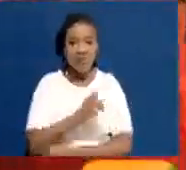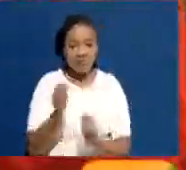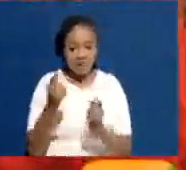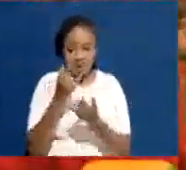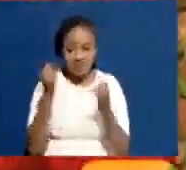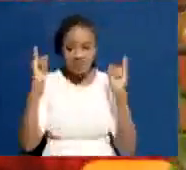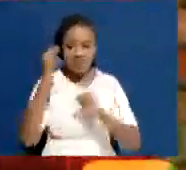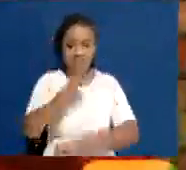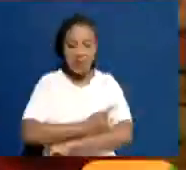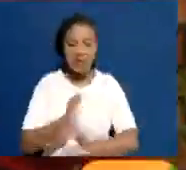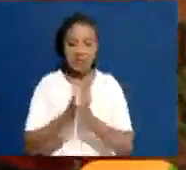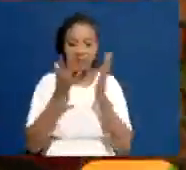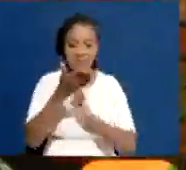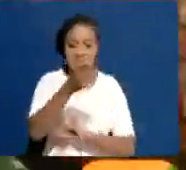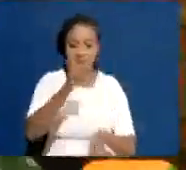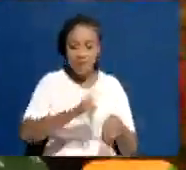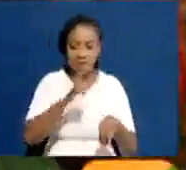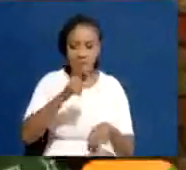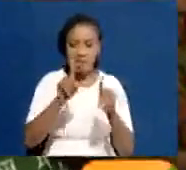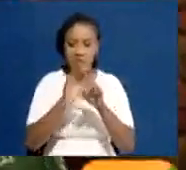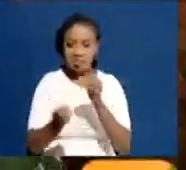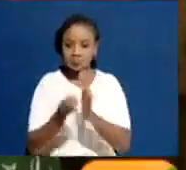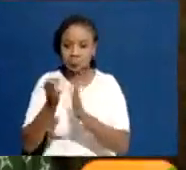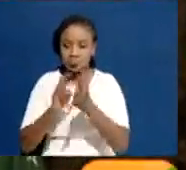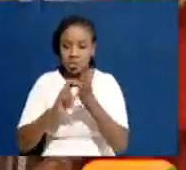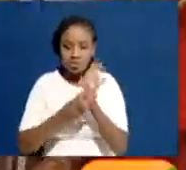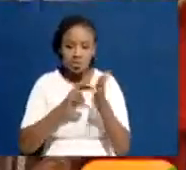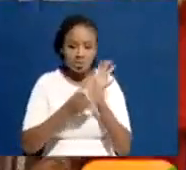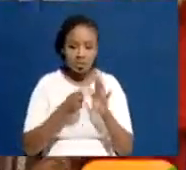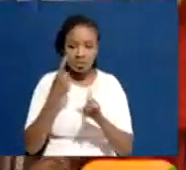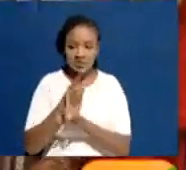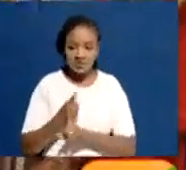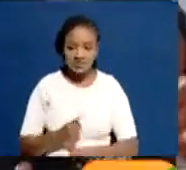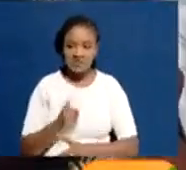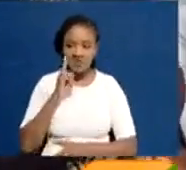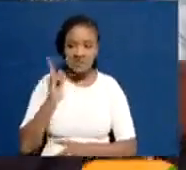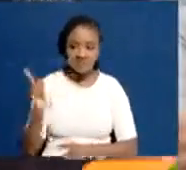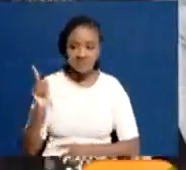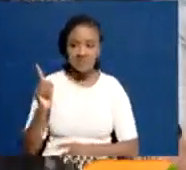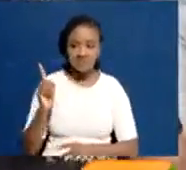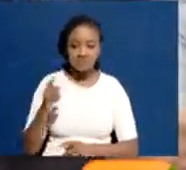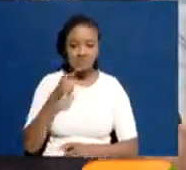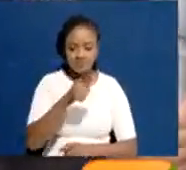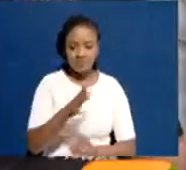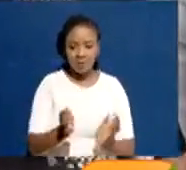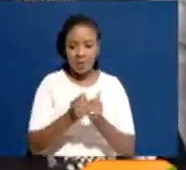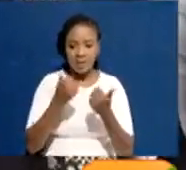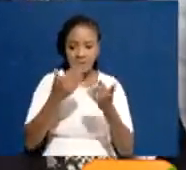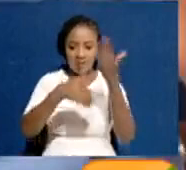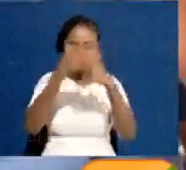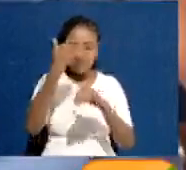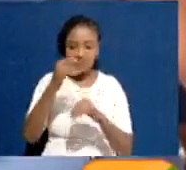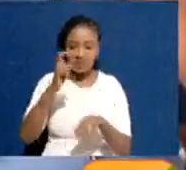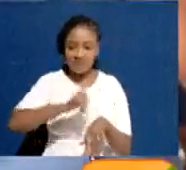kaunti hiyo. Rais akizindua miradi kadhaa na pia maonyesho ya biashara yatakayoendelea katika chuo kikuu cha Embu kwa wiki